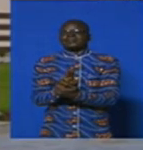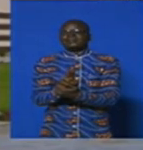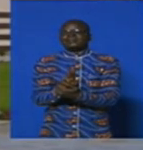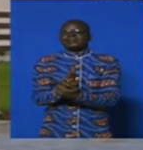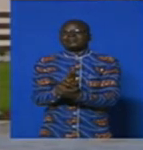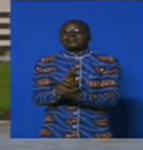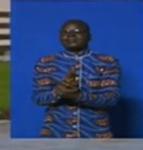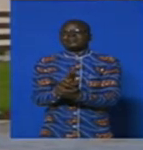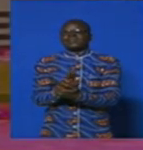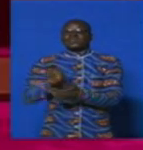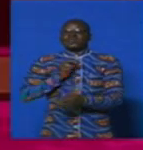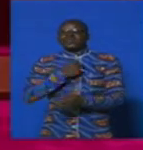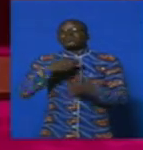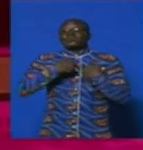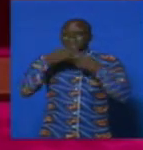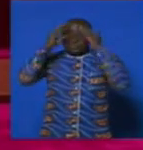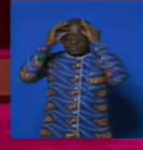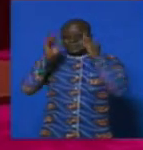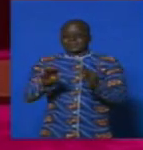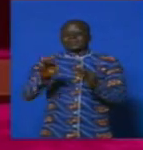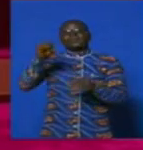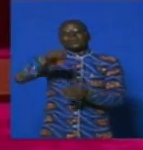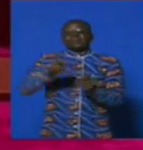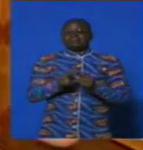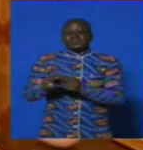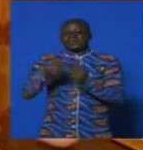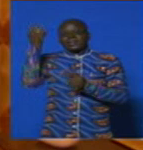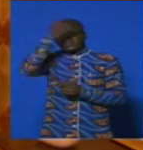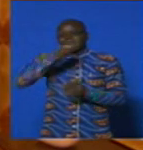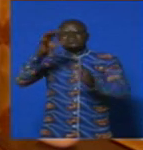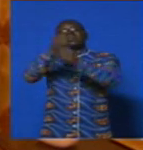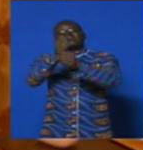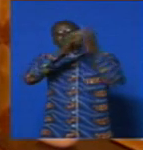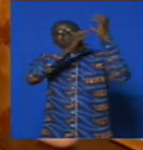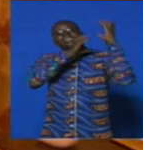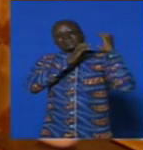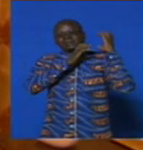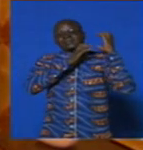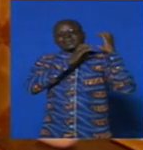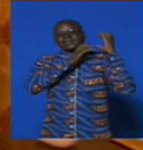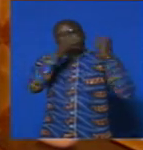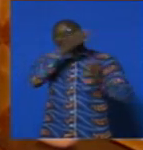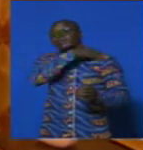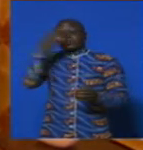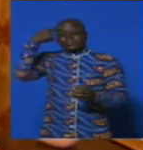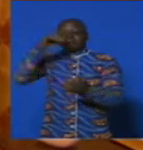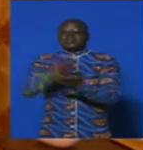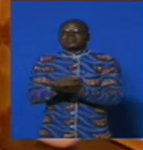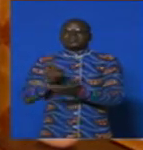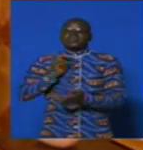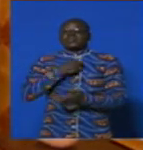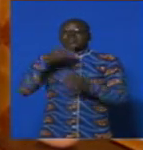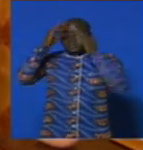Nous avons décidé de faire en sorte que l'Union africaine puisse se prendre en charge. Et de ce point de vue, nous avons décidé d'une